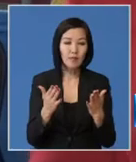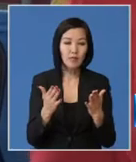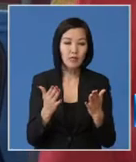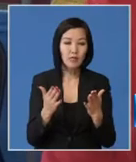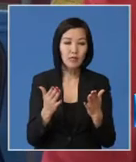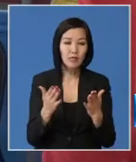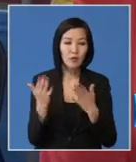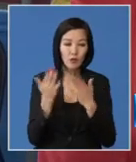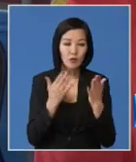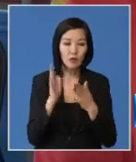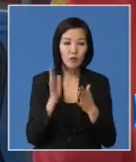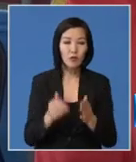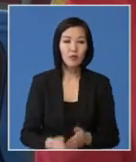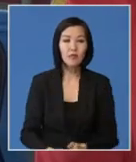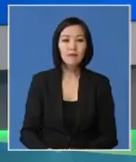шығармалармен оқушыларды таныстыру.